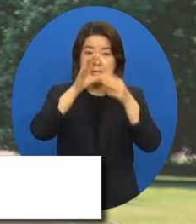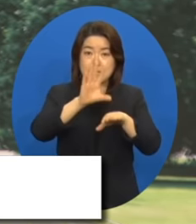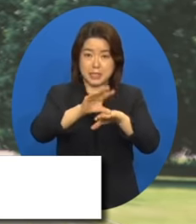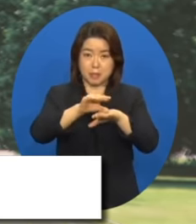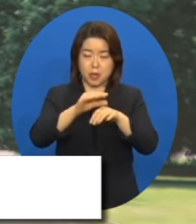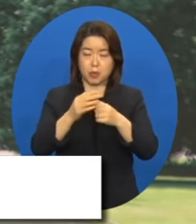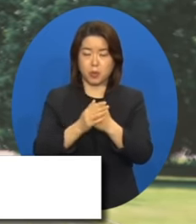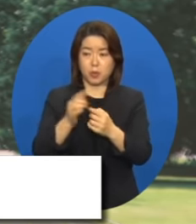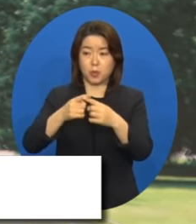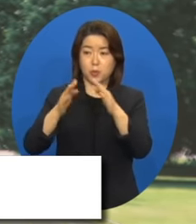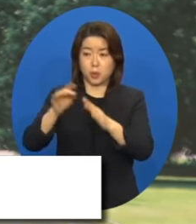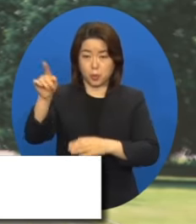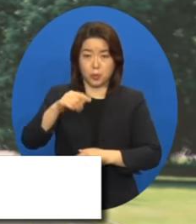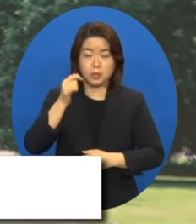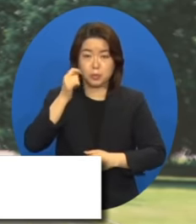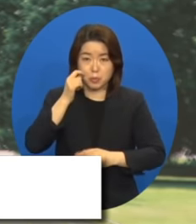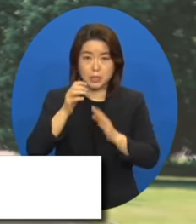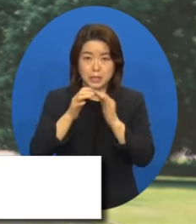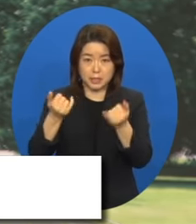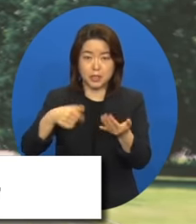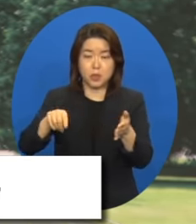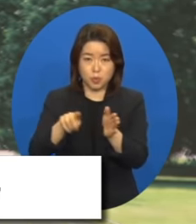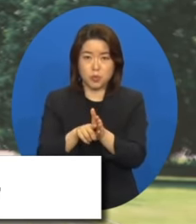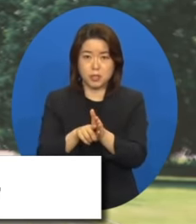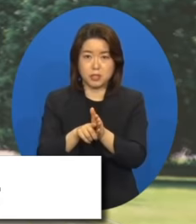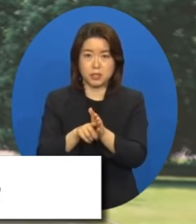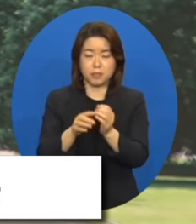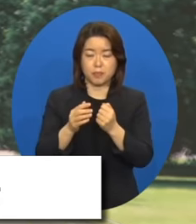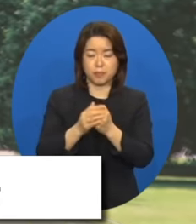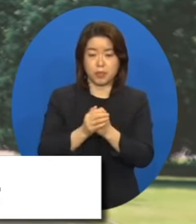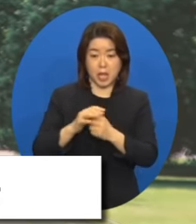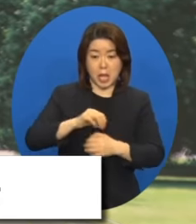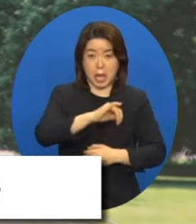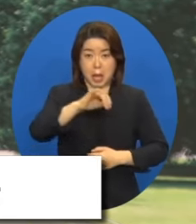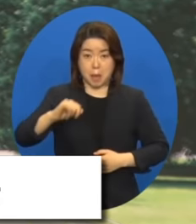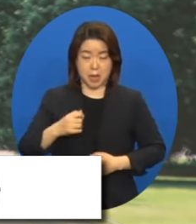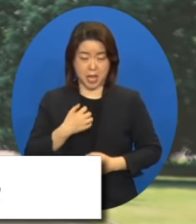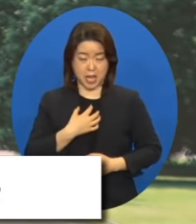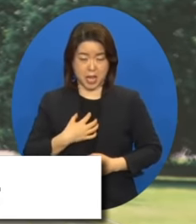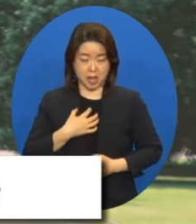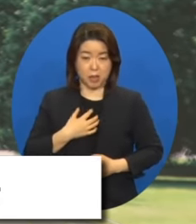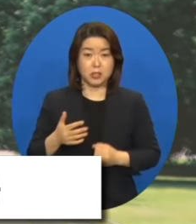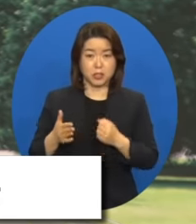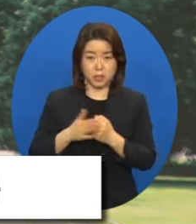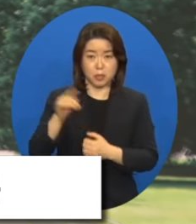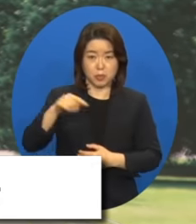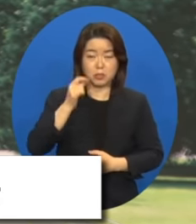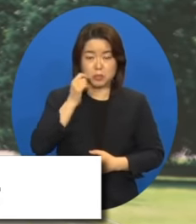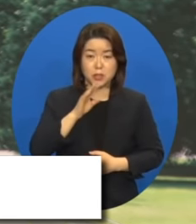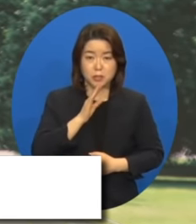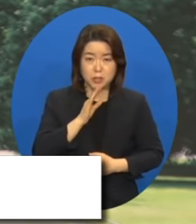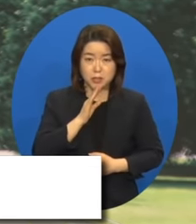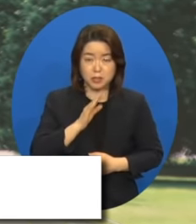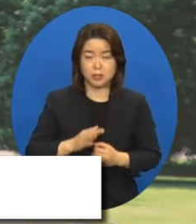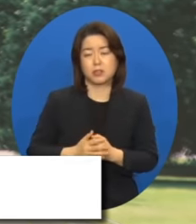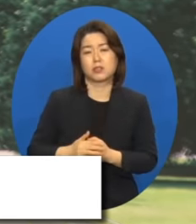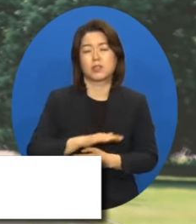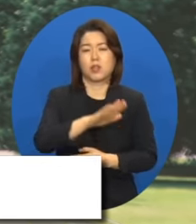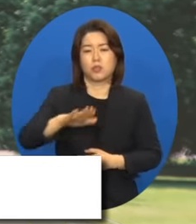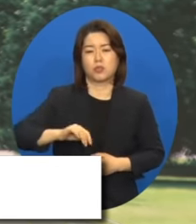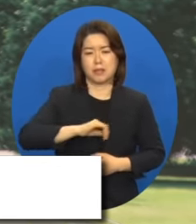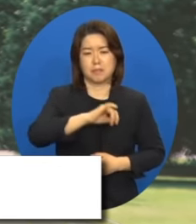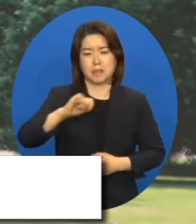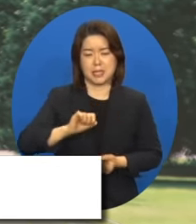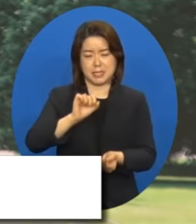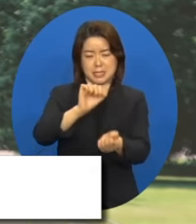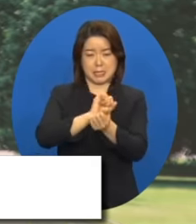교회 오지 못하시고 예배 드리시는 분들, 바이러스 감염에 대한 걱정 때문에 그렇지 않습니까? 우리가 바이러스